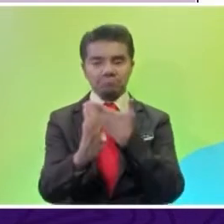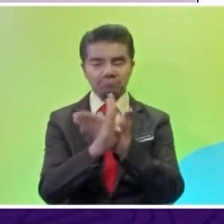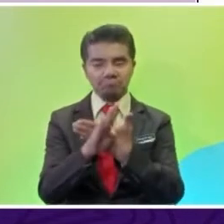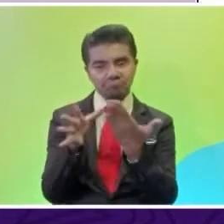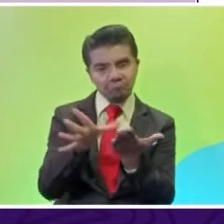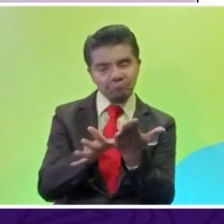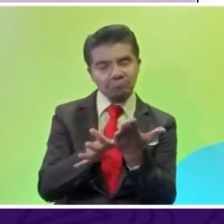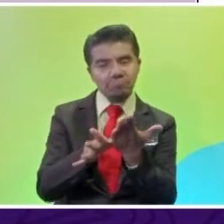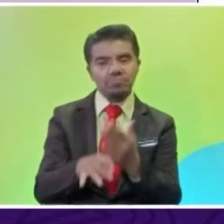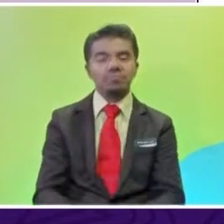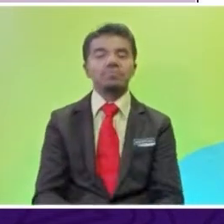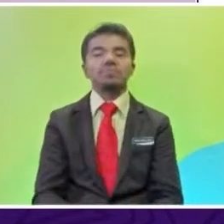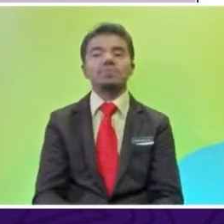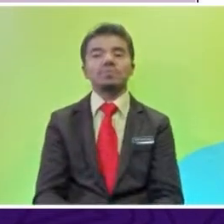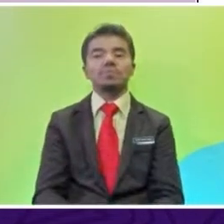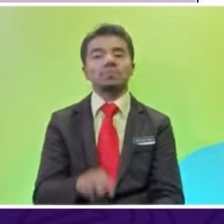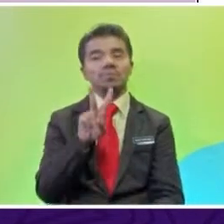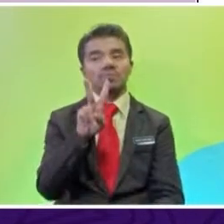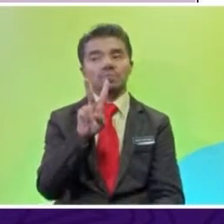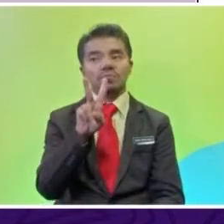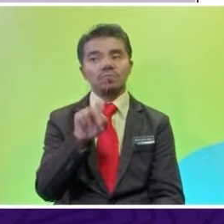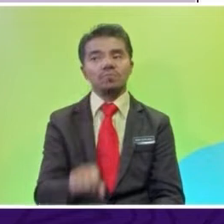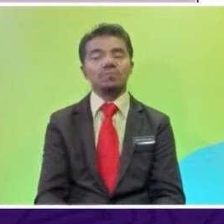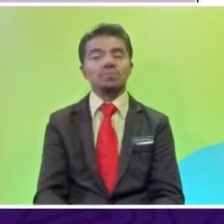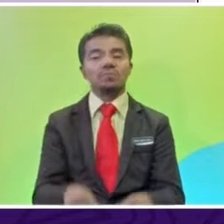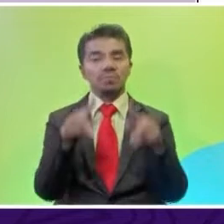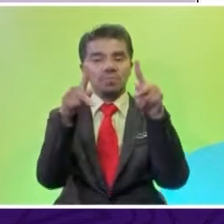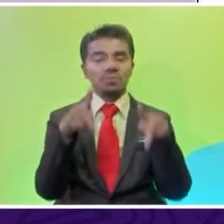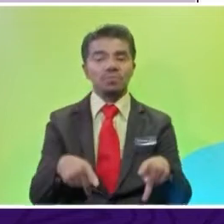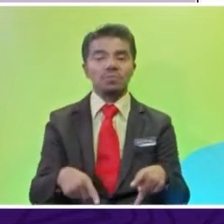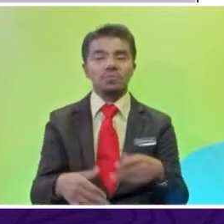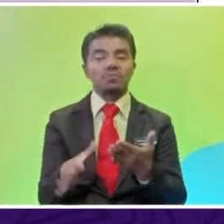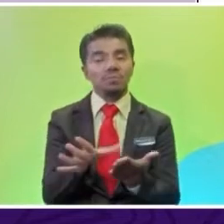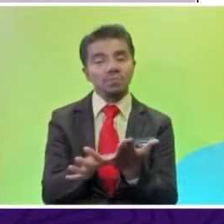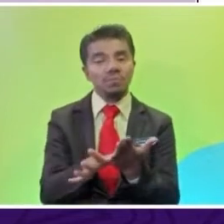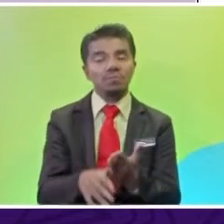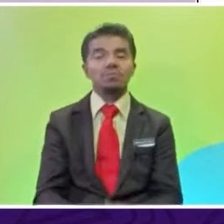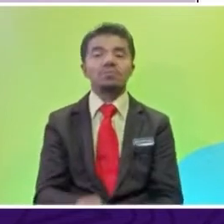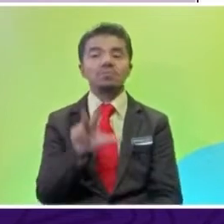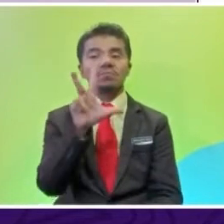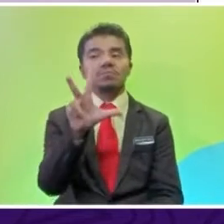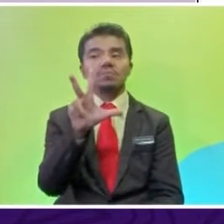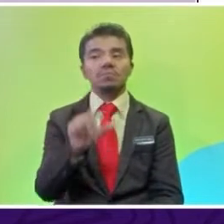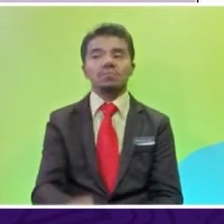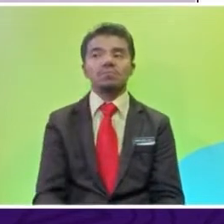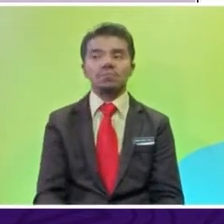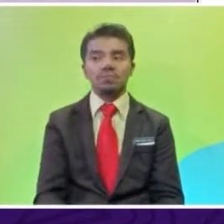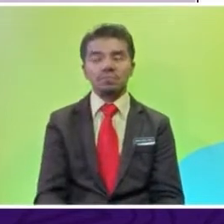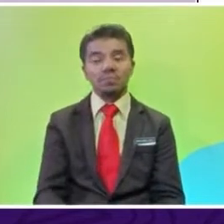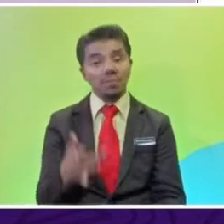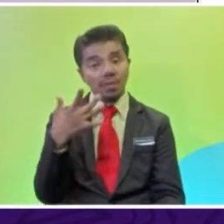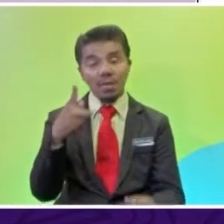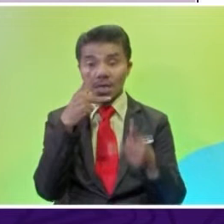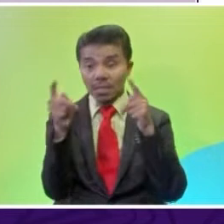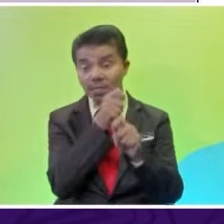Puncak penyalahgunaan data TV3 mendemonstrasikan kemahiran berkata tidak kepada penyalahgunaan nada TV 4